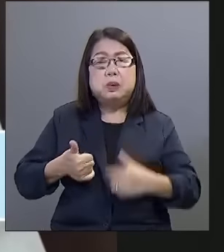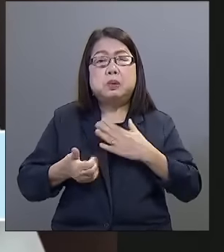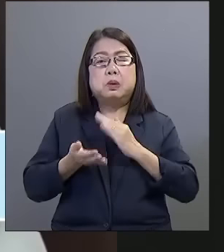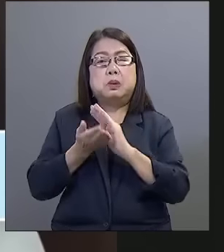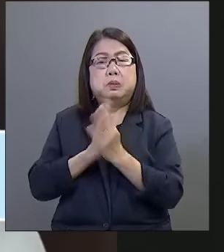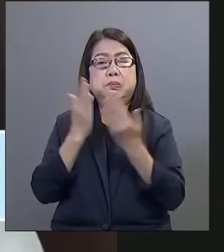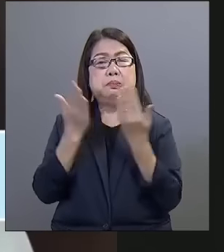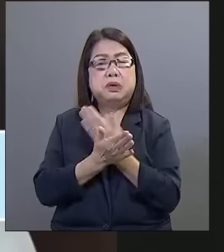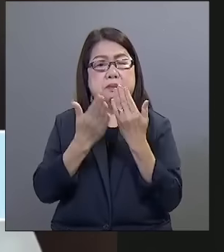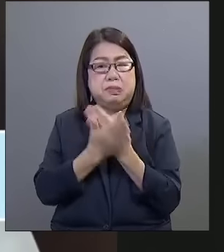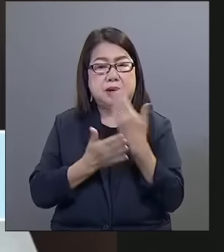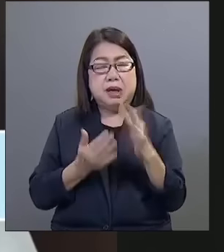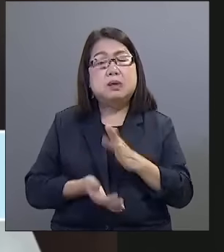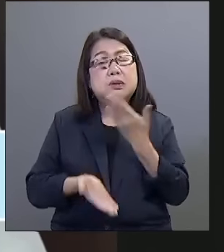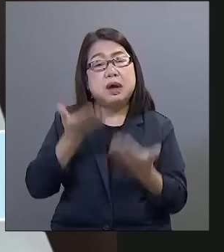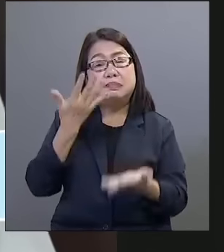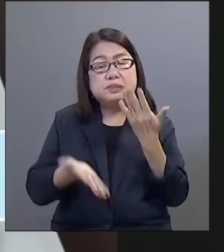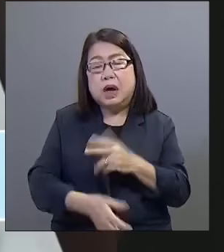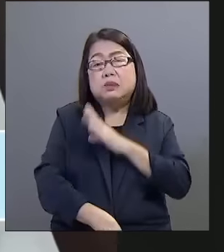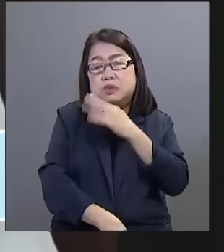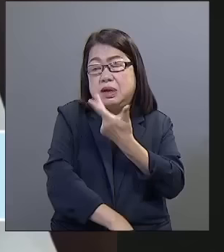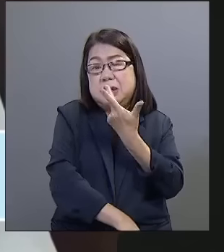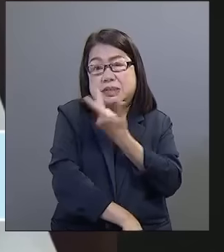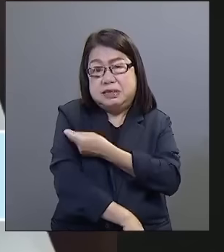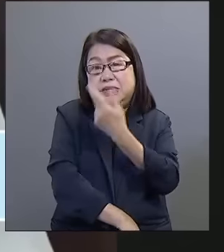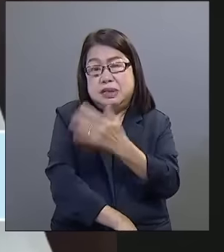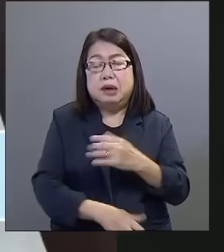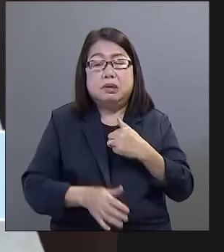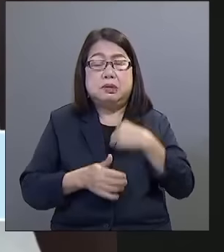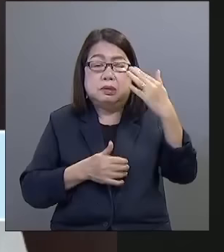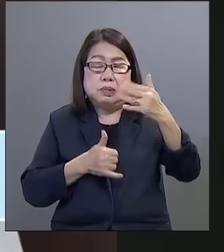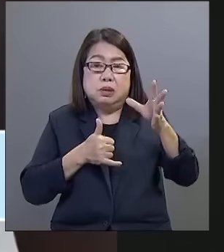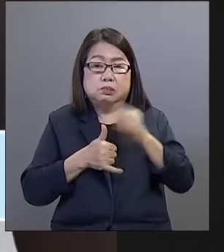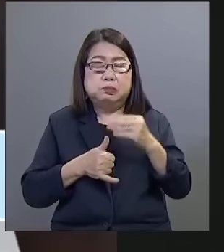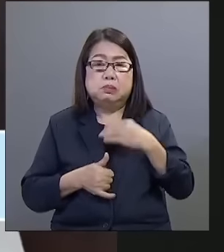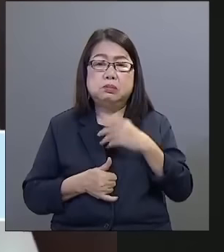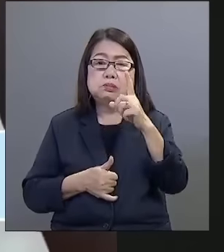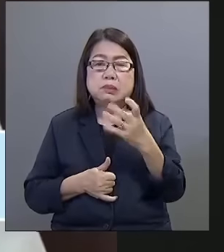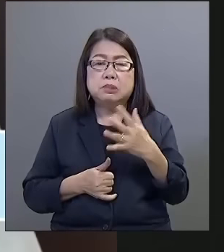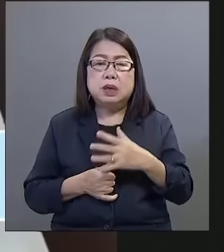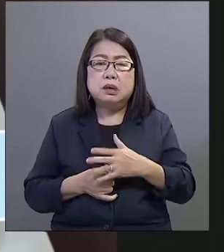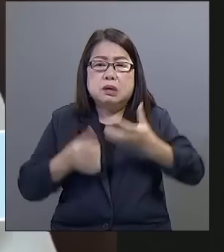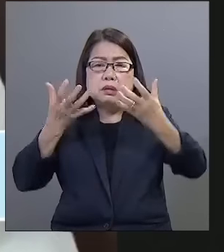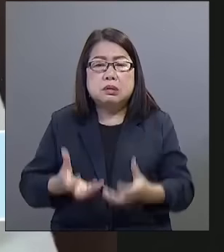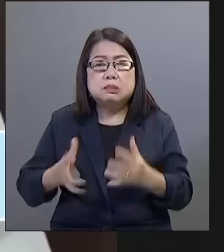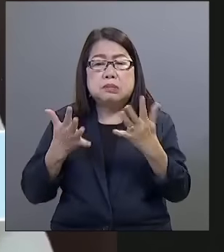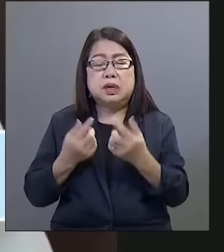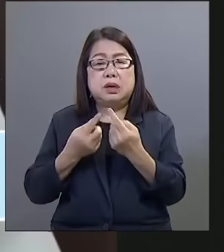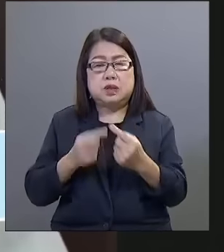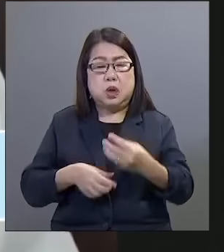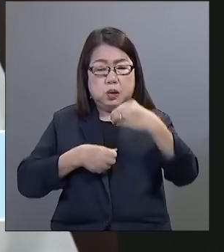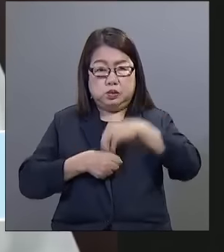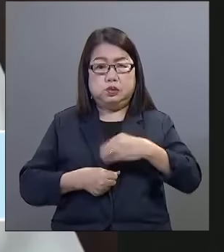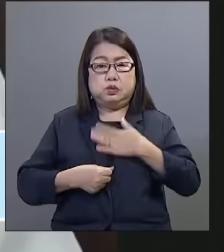เราจะฉีดวัคซีนก็ตามนะฮะเวลาเราติดเชื้อเนี่ยเราก็ไม่เจ็บป่วยไม่เสียชีวิตใช่ไหมครับ ครับ แต่ว่าภูมิคุ้มกันของเร